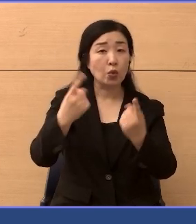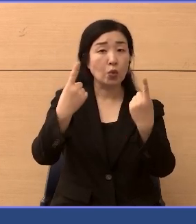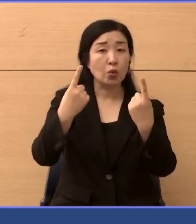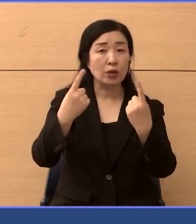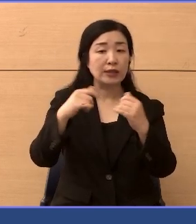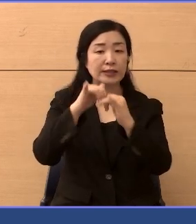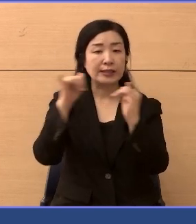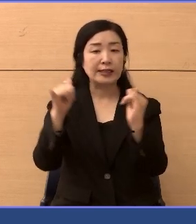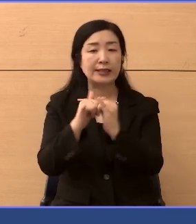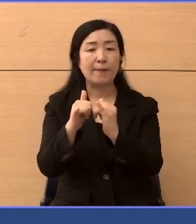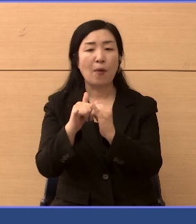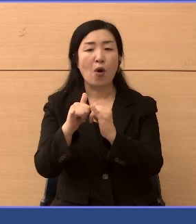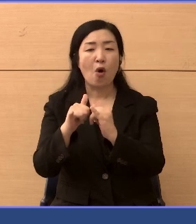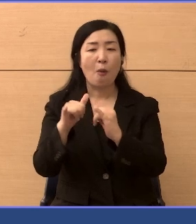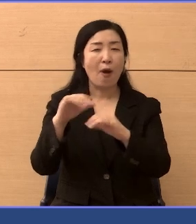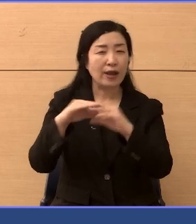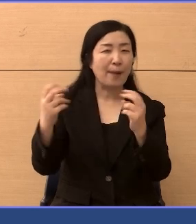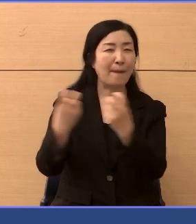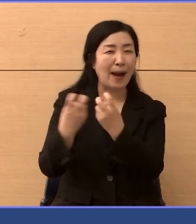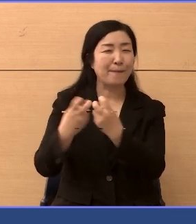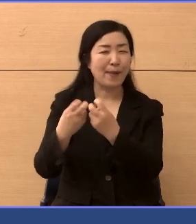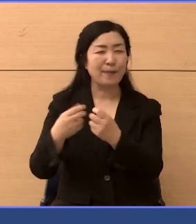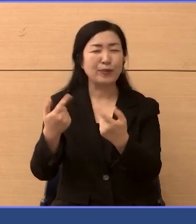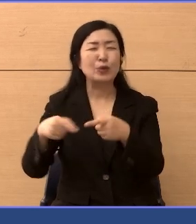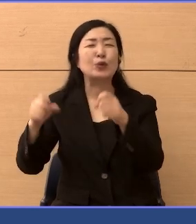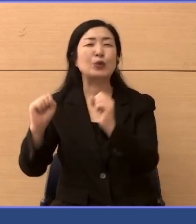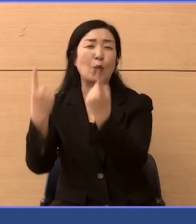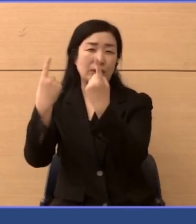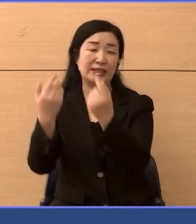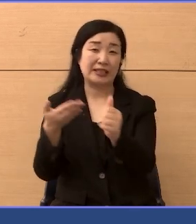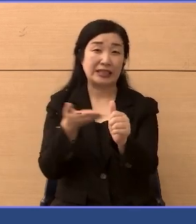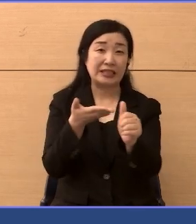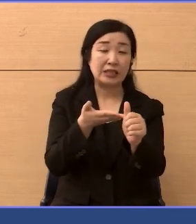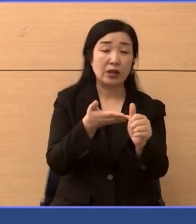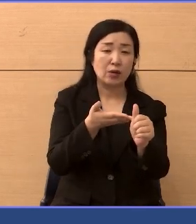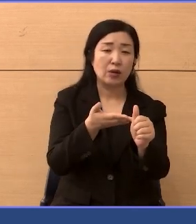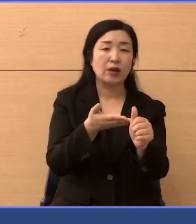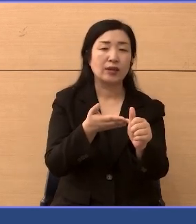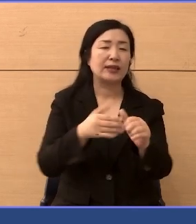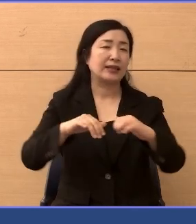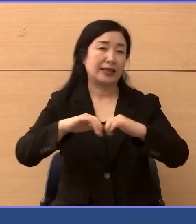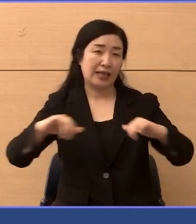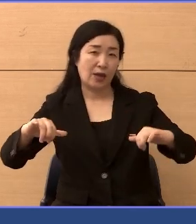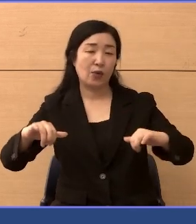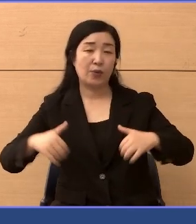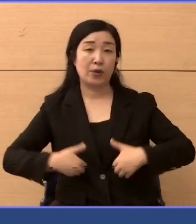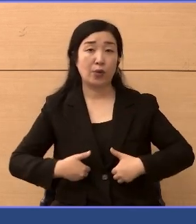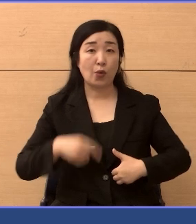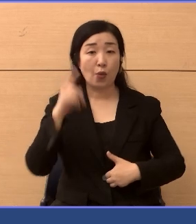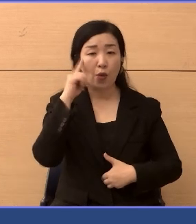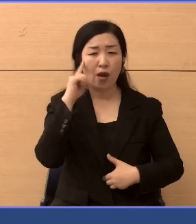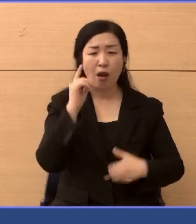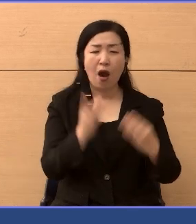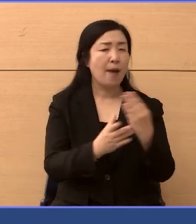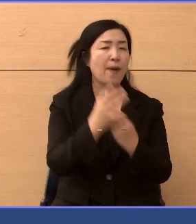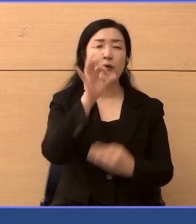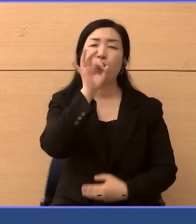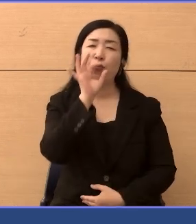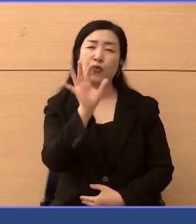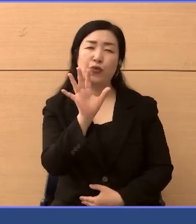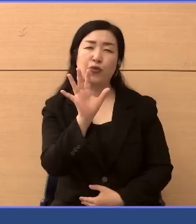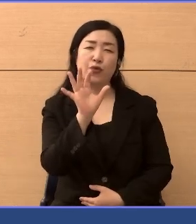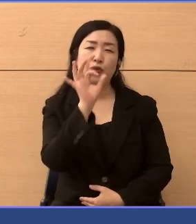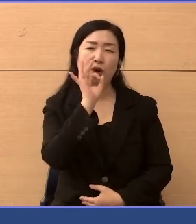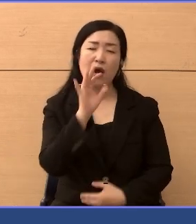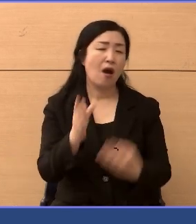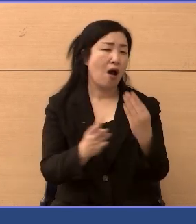또 change 사회적인 over 스킬도 development. 가르쳐야 되는데요. But we 이런 need to 목표들 make 같은 sure that 경우에는 we're not asking 현실적으로 the 다룰 parents 필요가 to do 있습니다. 이 everything 모든 것들을 all at 한 번에 다 once. 할 수 없습니다. 한